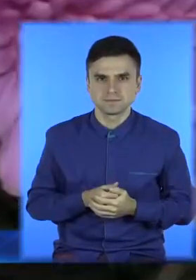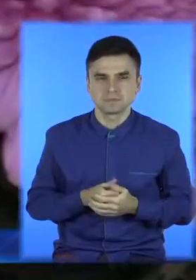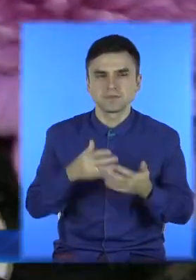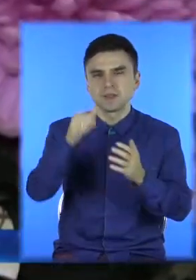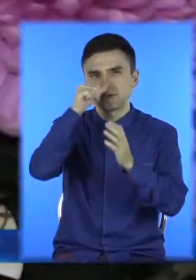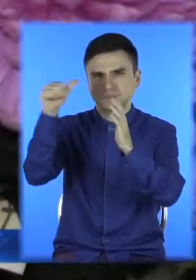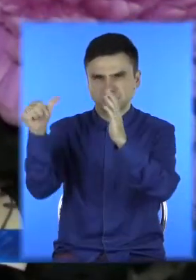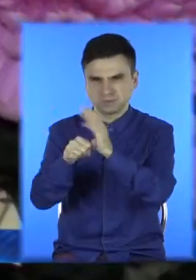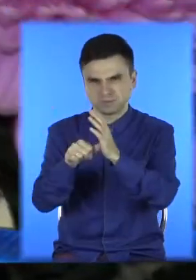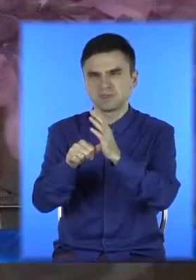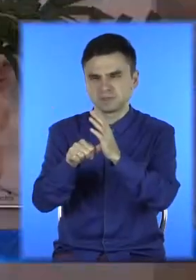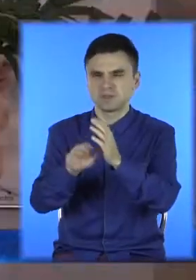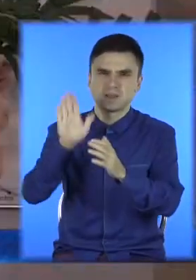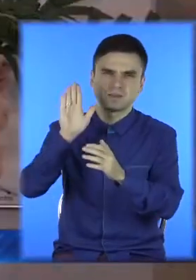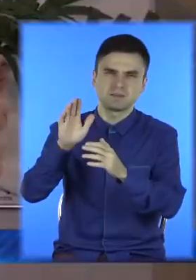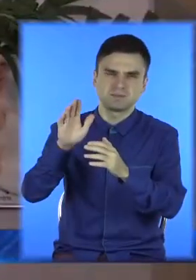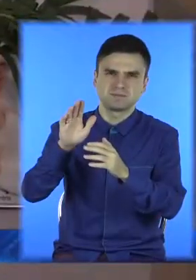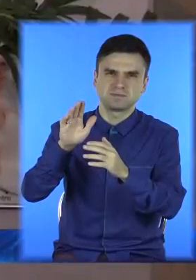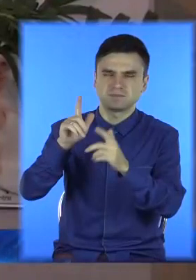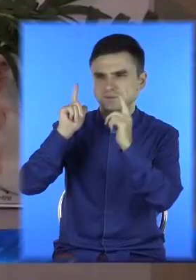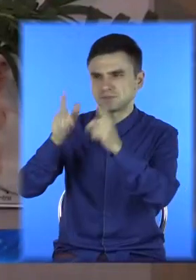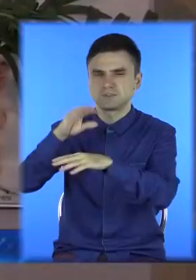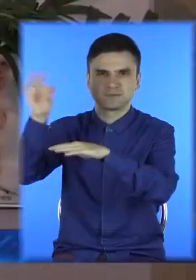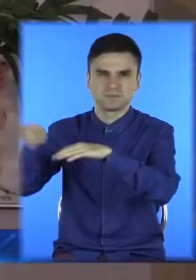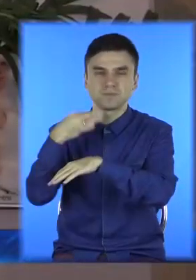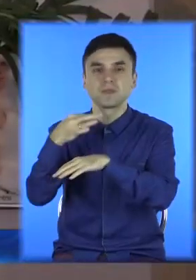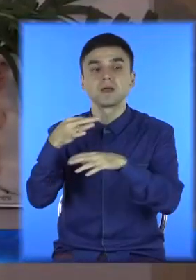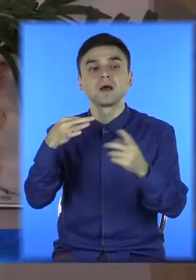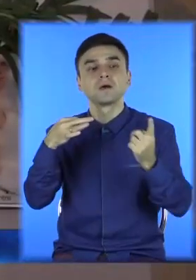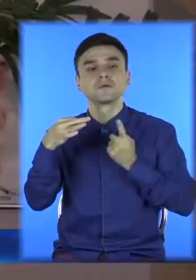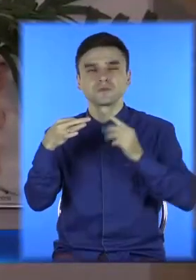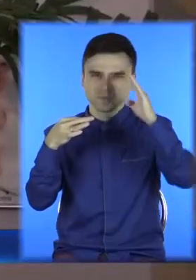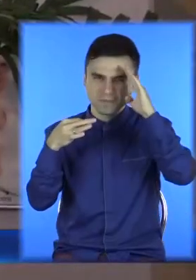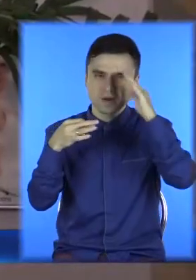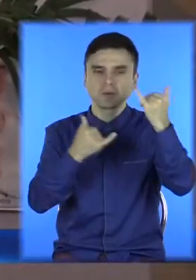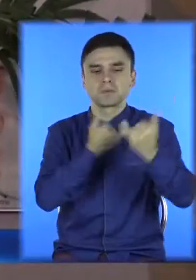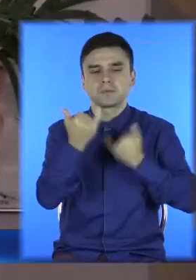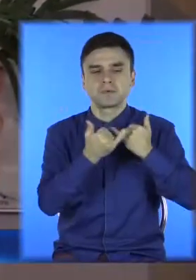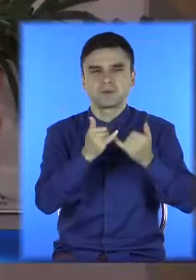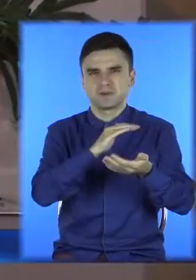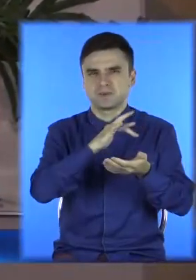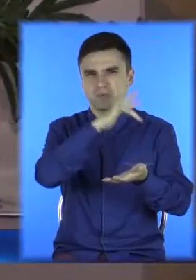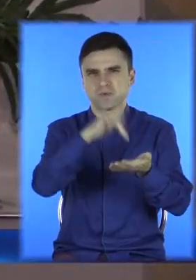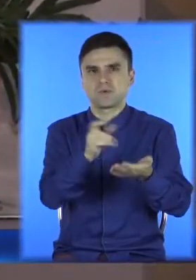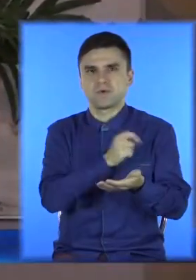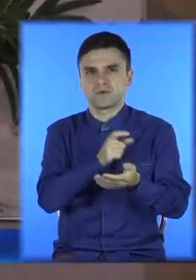той, що в Одесі був, все. Ходив пішком з бригади на